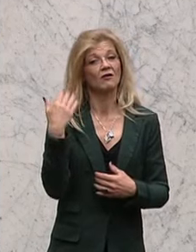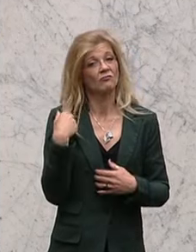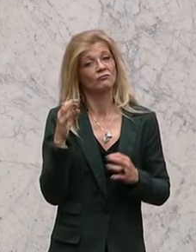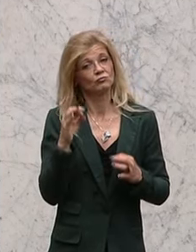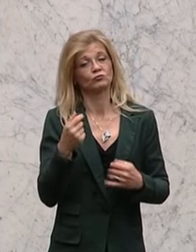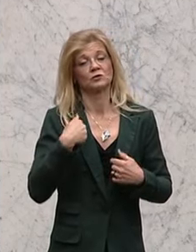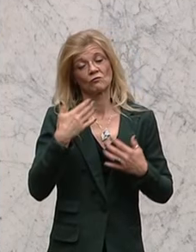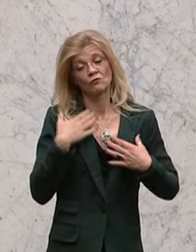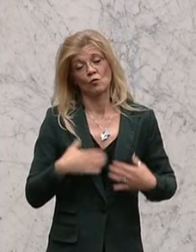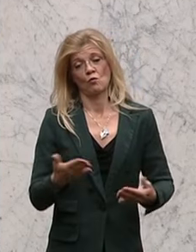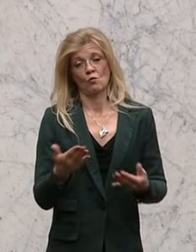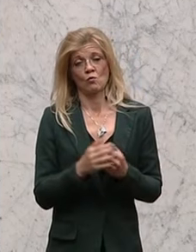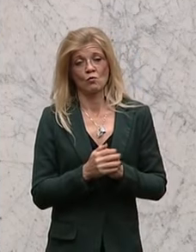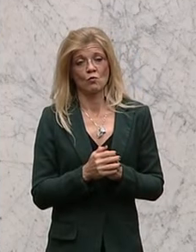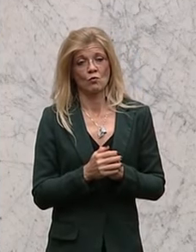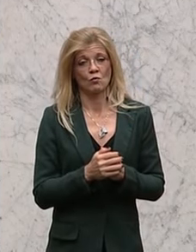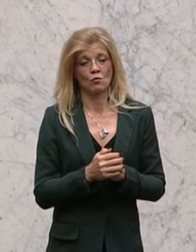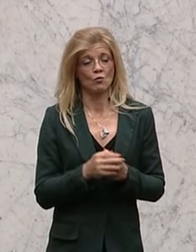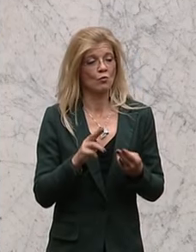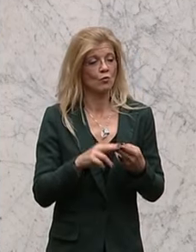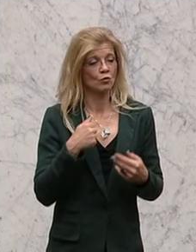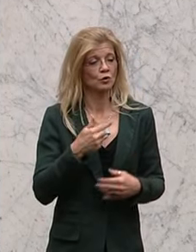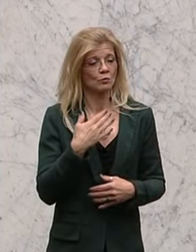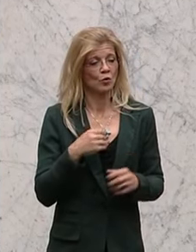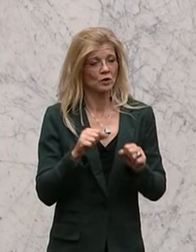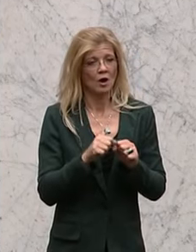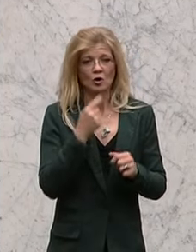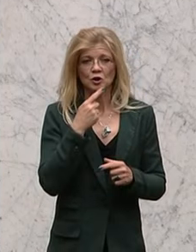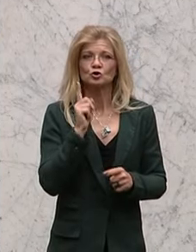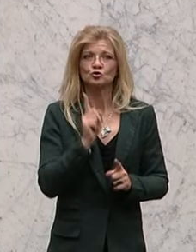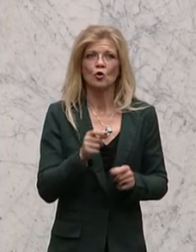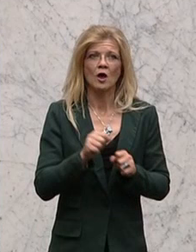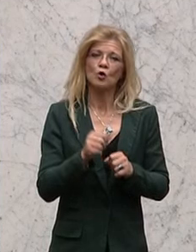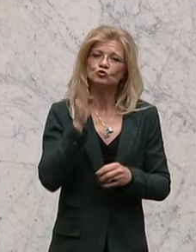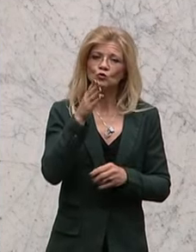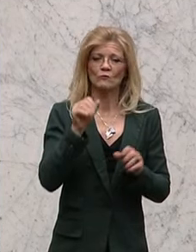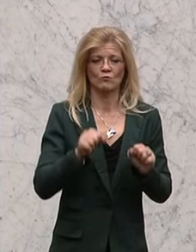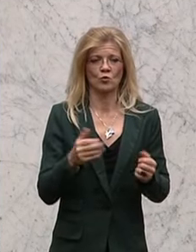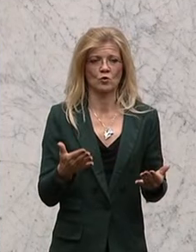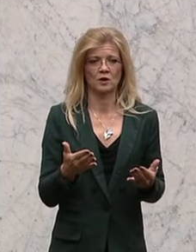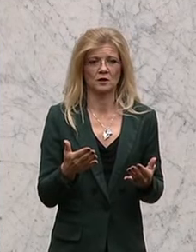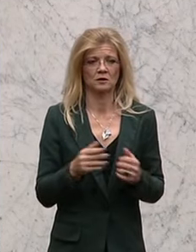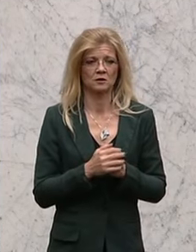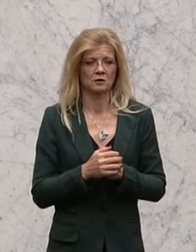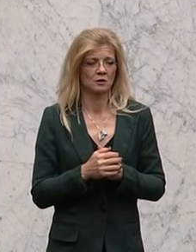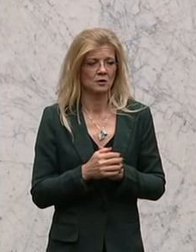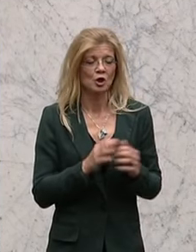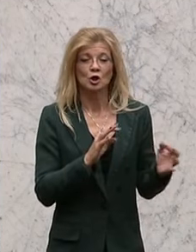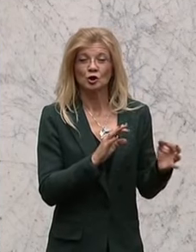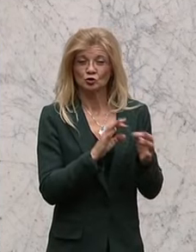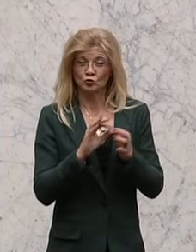und möchte eben sagen, dass das auch zukünftig möglich sein soll. Im Zusammenhang mit dem